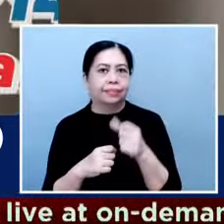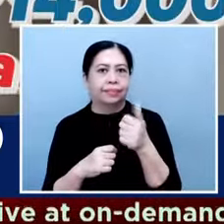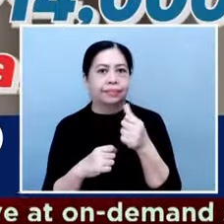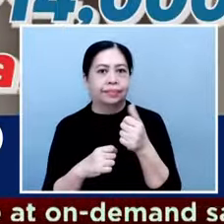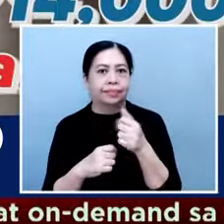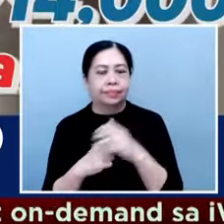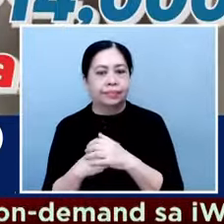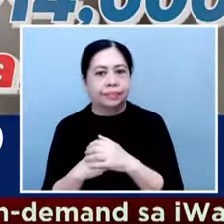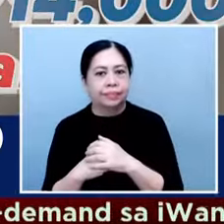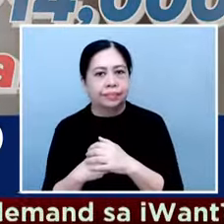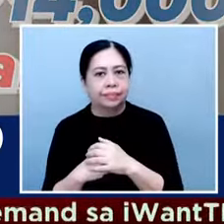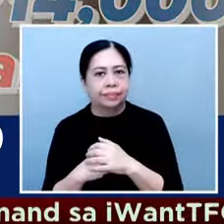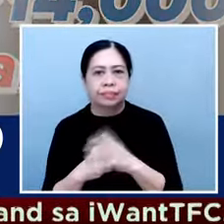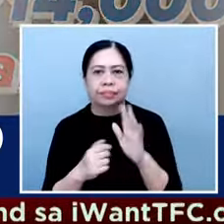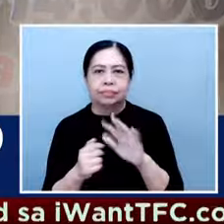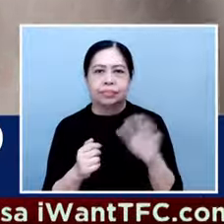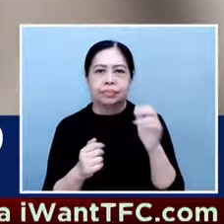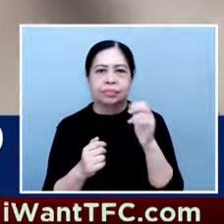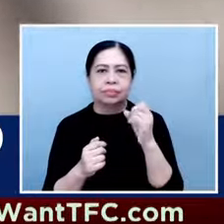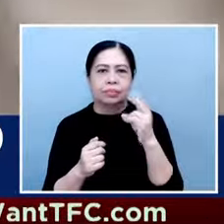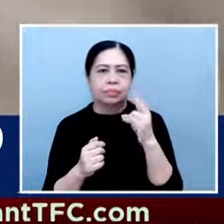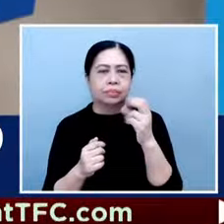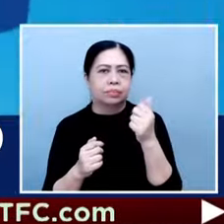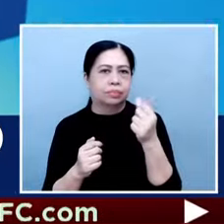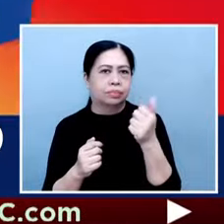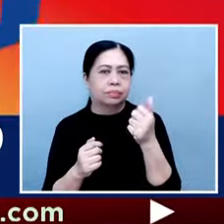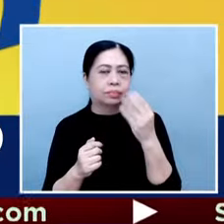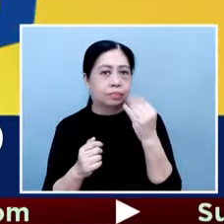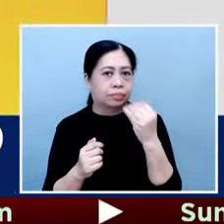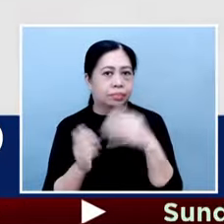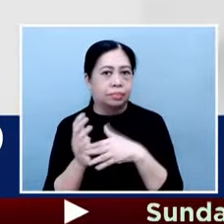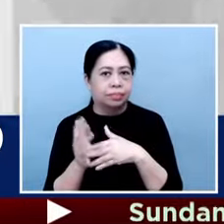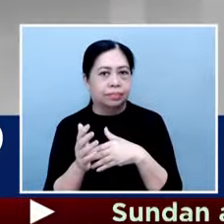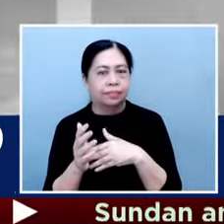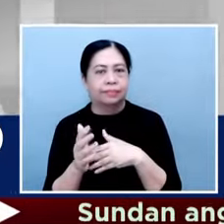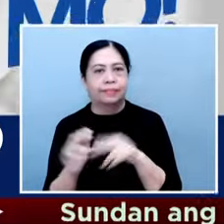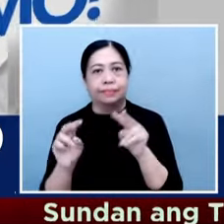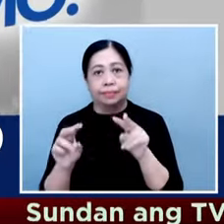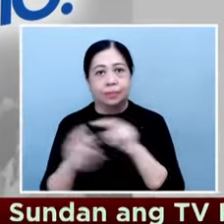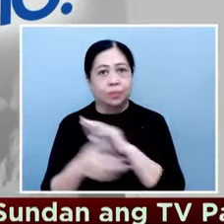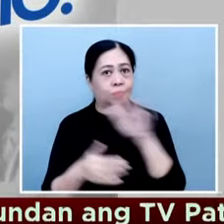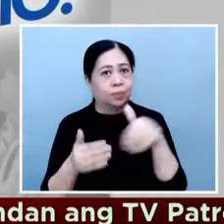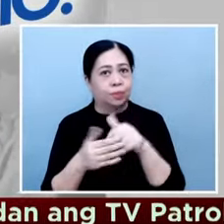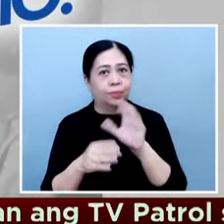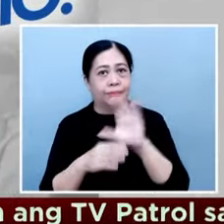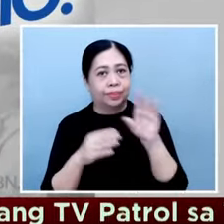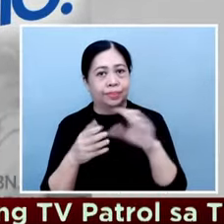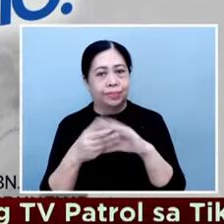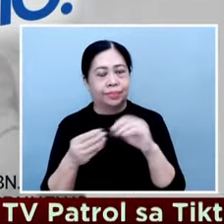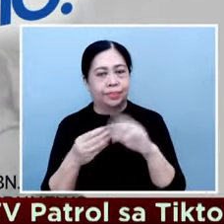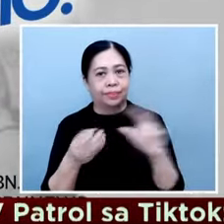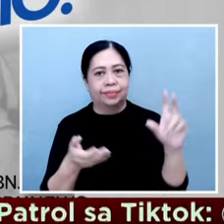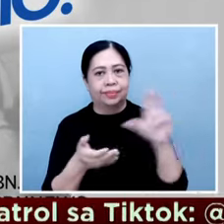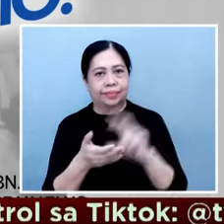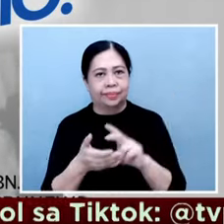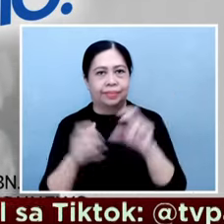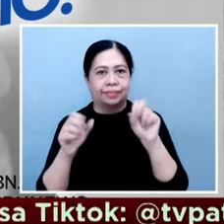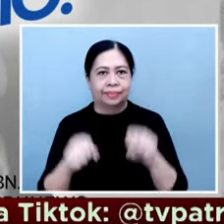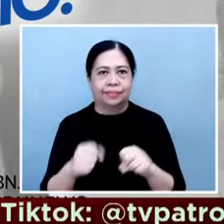yun. Around 12 to 14,000. Not bad! Abangan ang buong kwento sa May Puhunan, Kaya